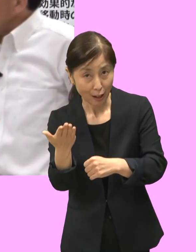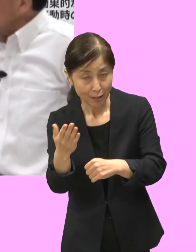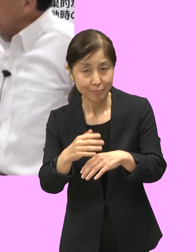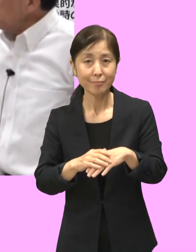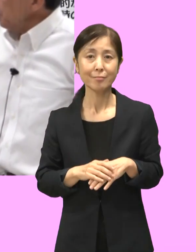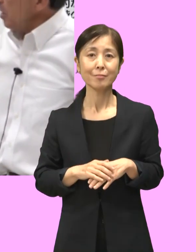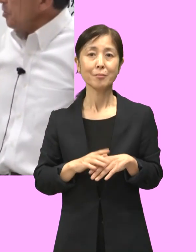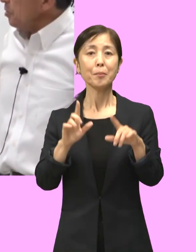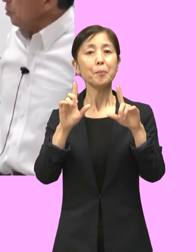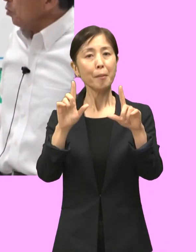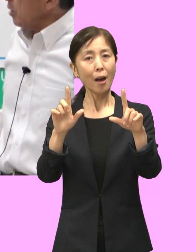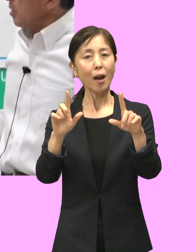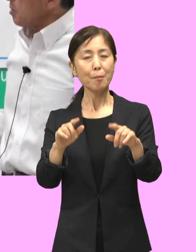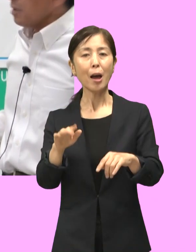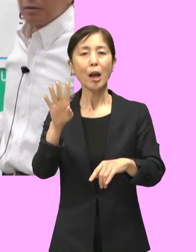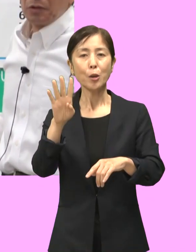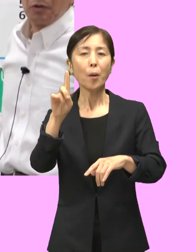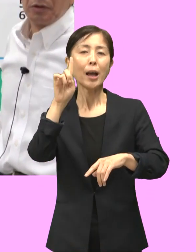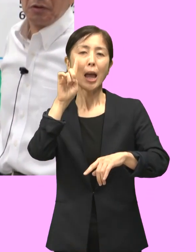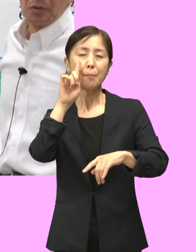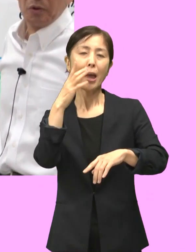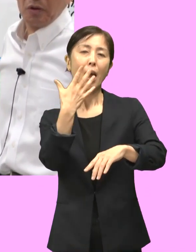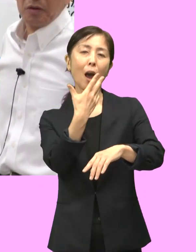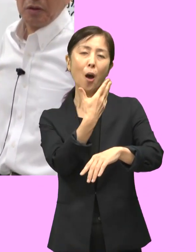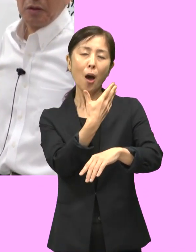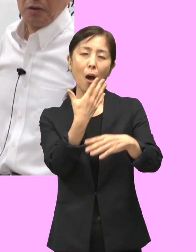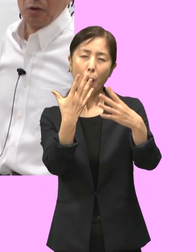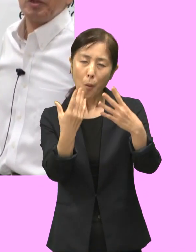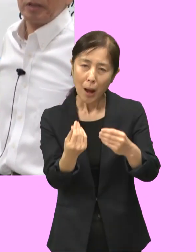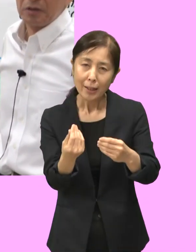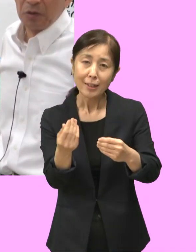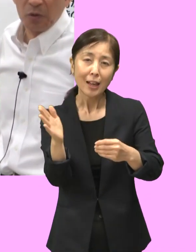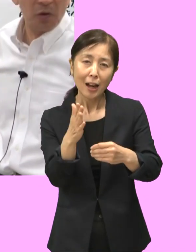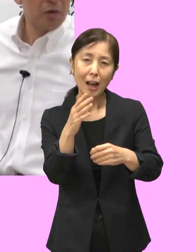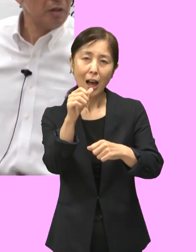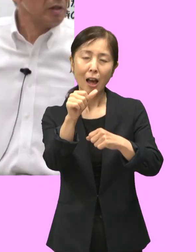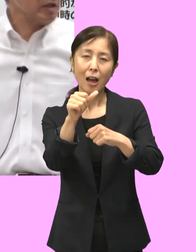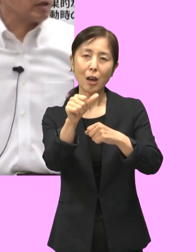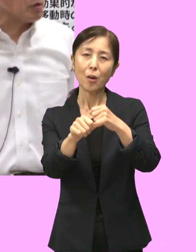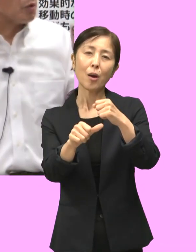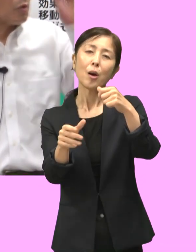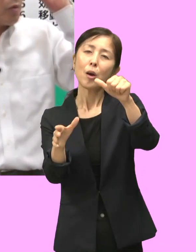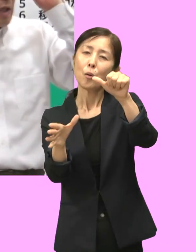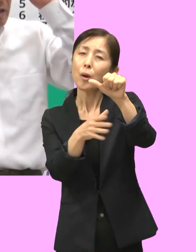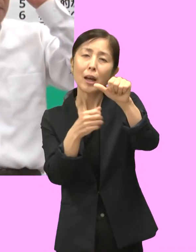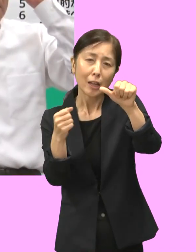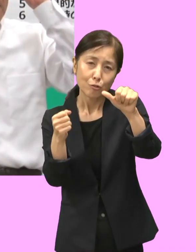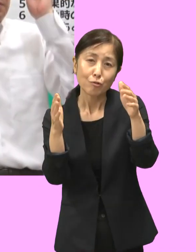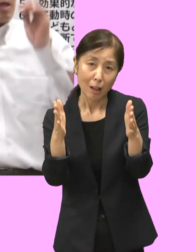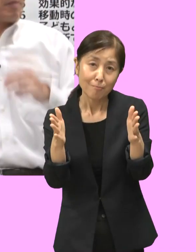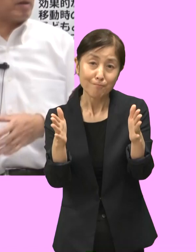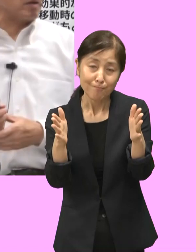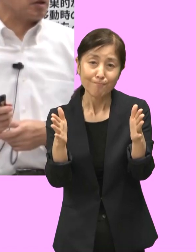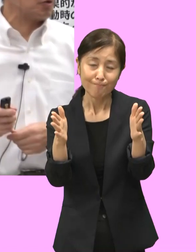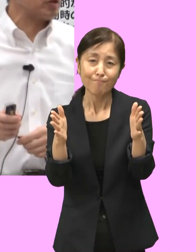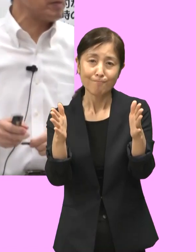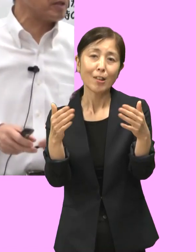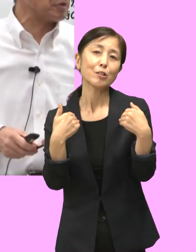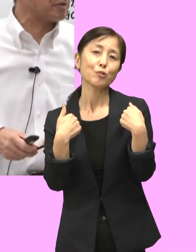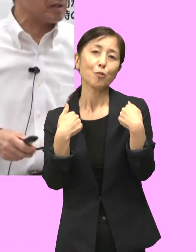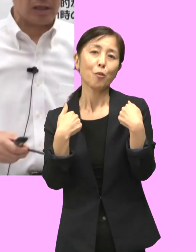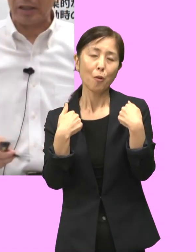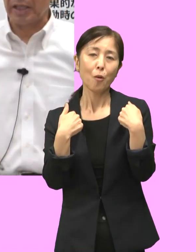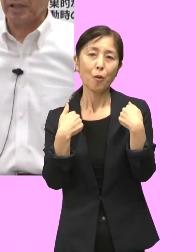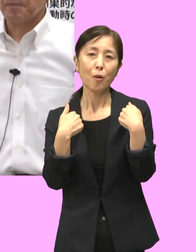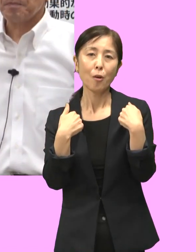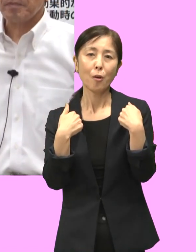ね、これも最終この5ヶ月になるかどうかっていうのにもよるわけですけども、はい、5ヶ月で最初、4回目の最